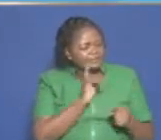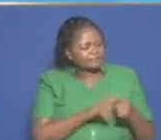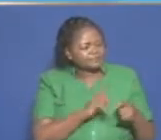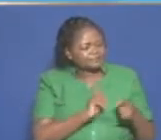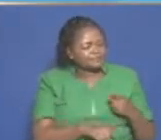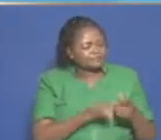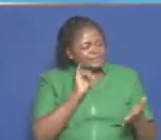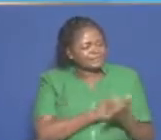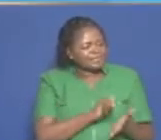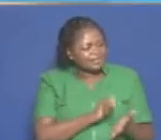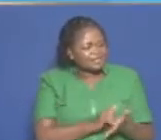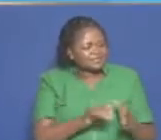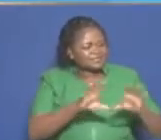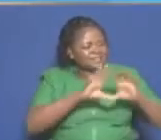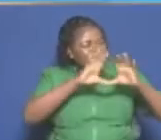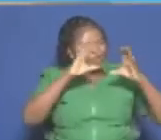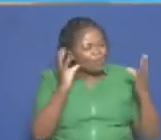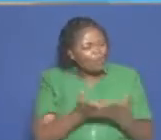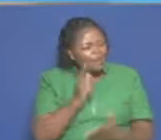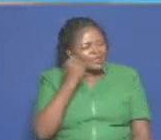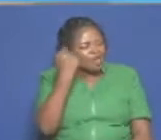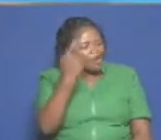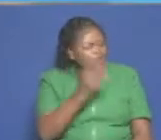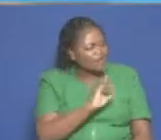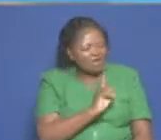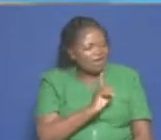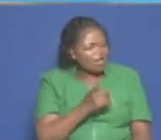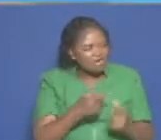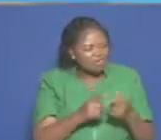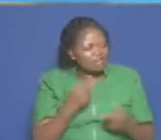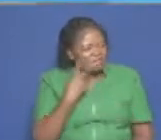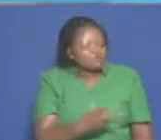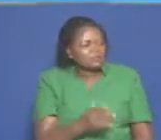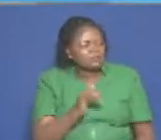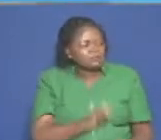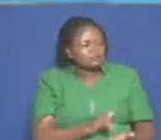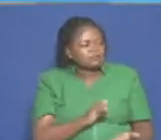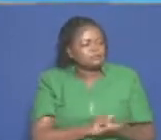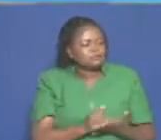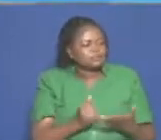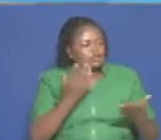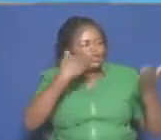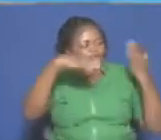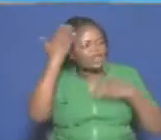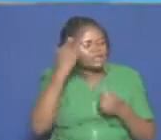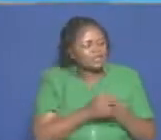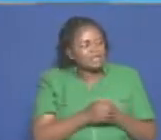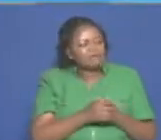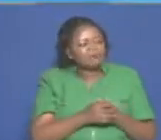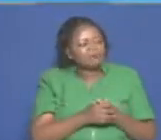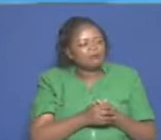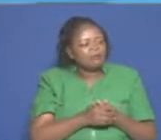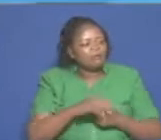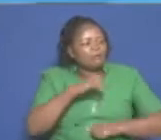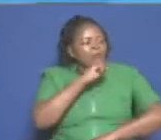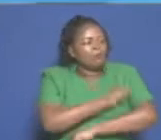kwamba ni dunia mzima, si Kenya pekee, na unapata kwamba vyuo vikuu, taasisi za kielimu, taasisi